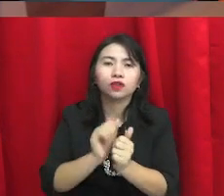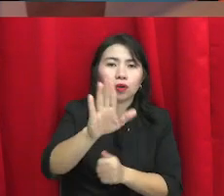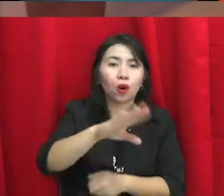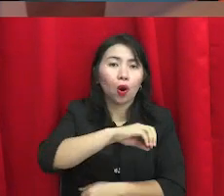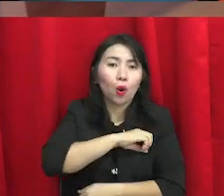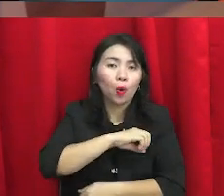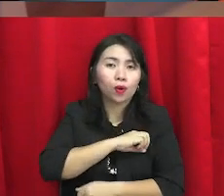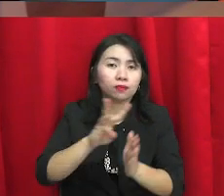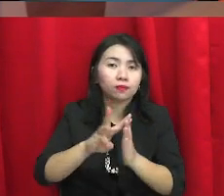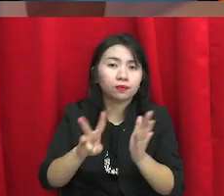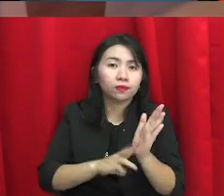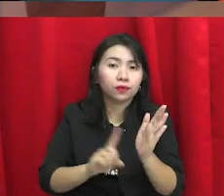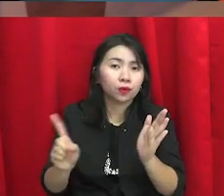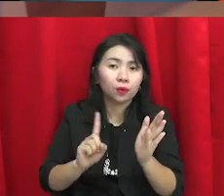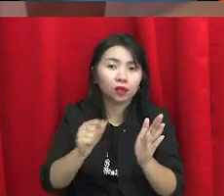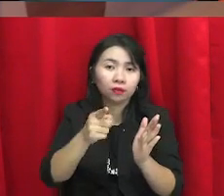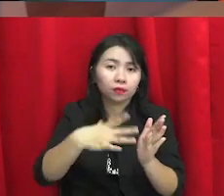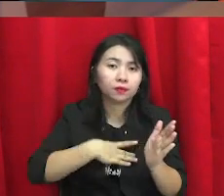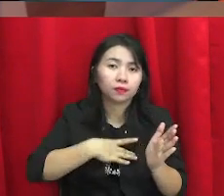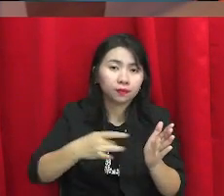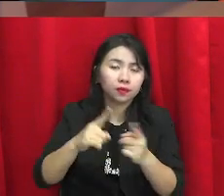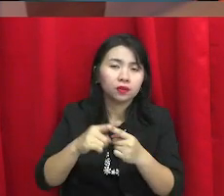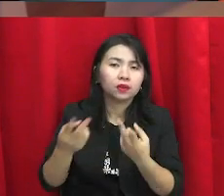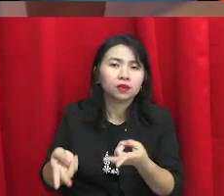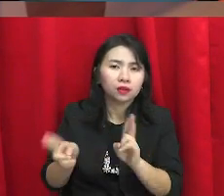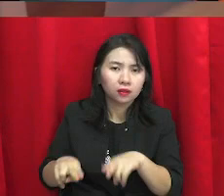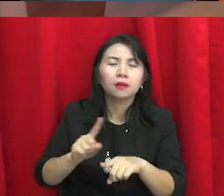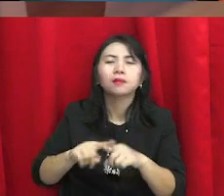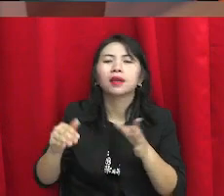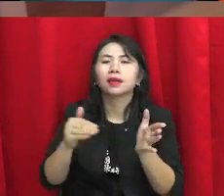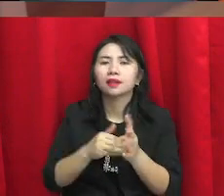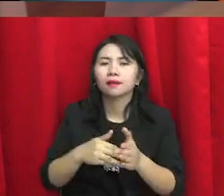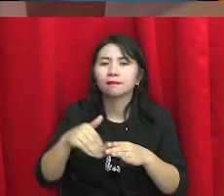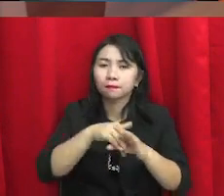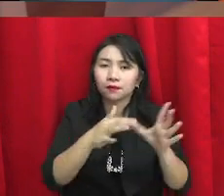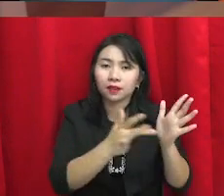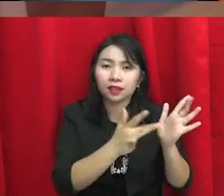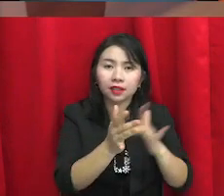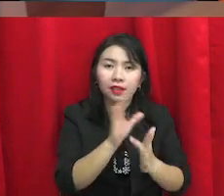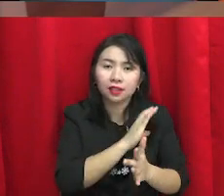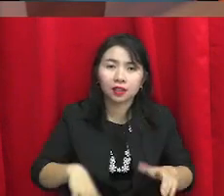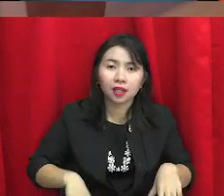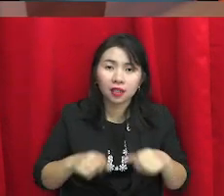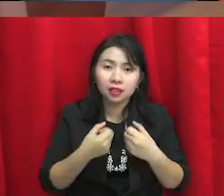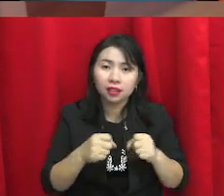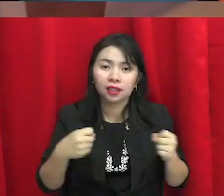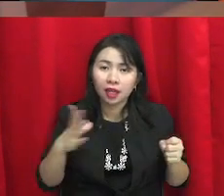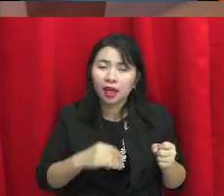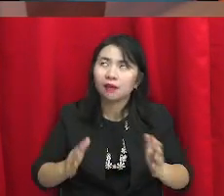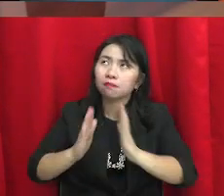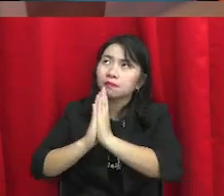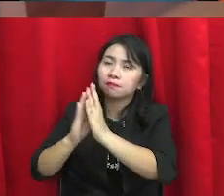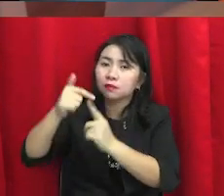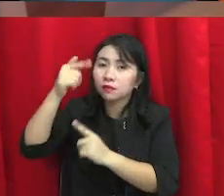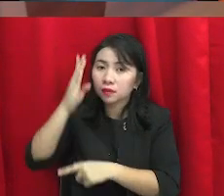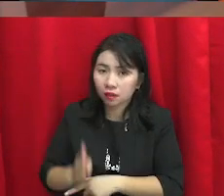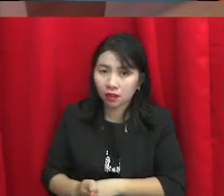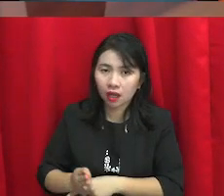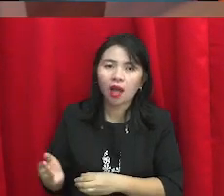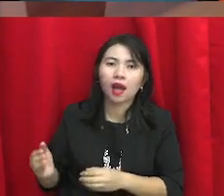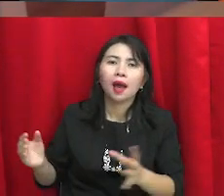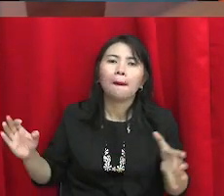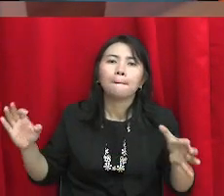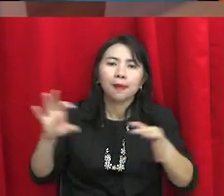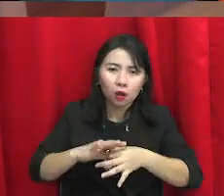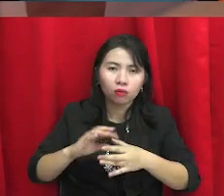saklaw ng kagustuhan nyo mangyari. Ang sa Panginoon Hesukristo, yung pinapakiusap niya ay gusto niya maging saklaw naman